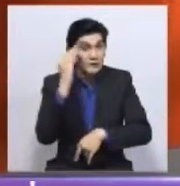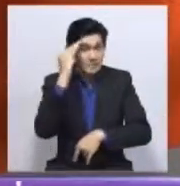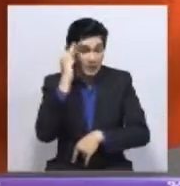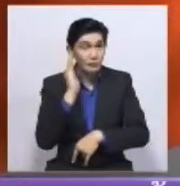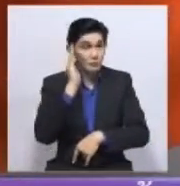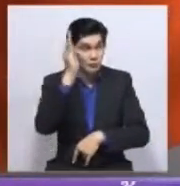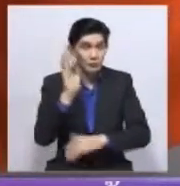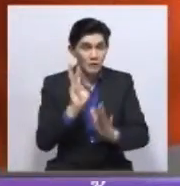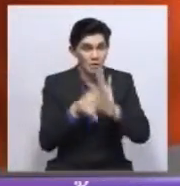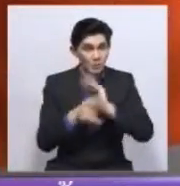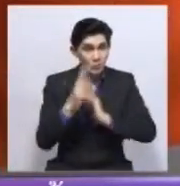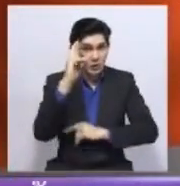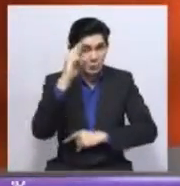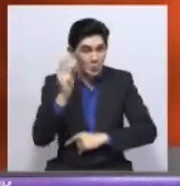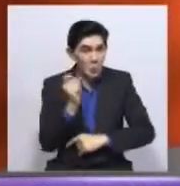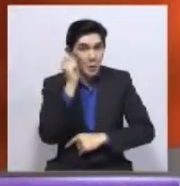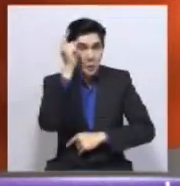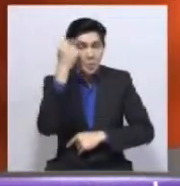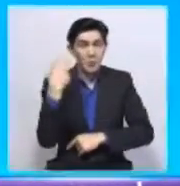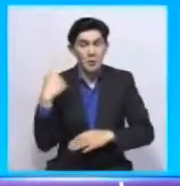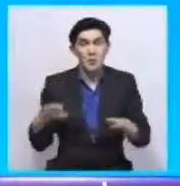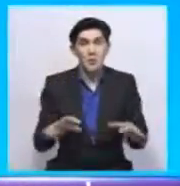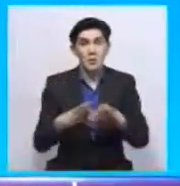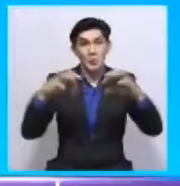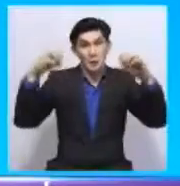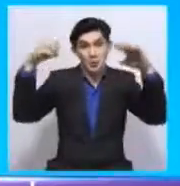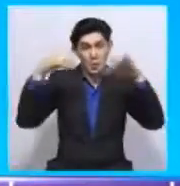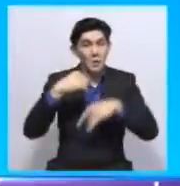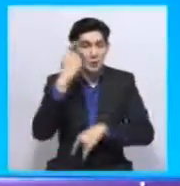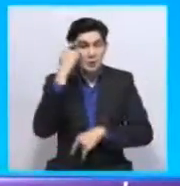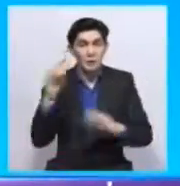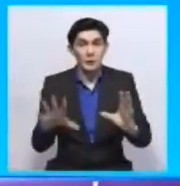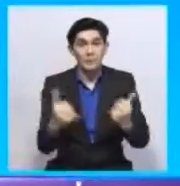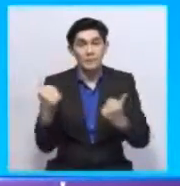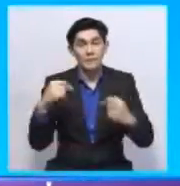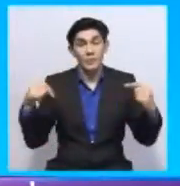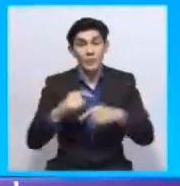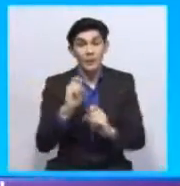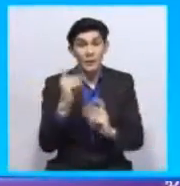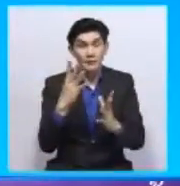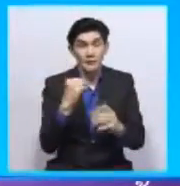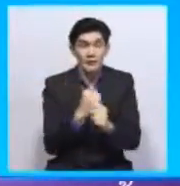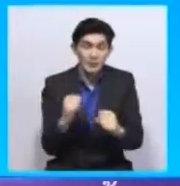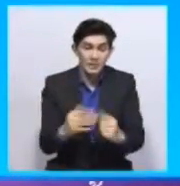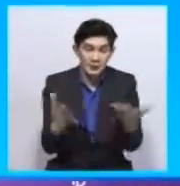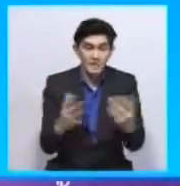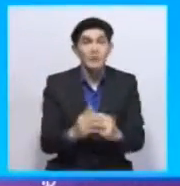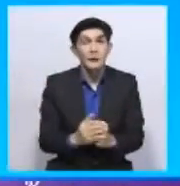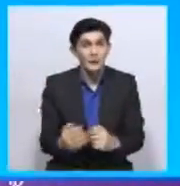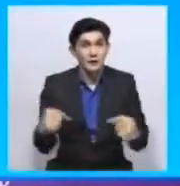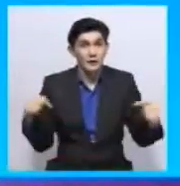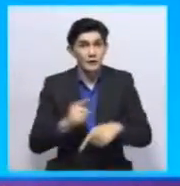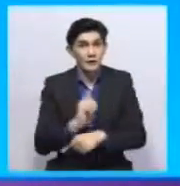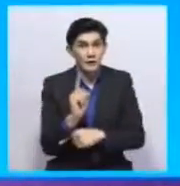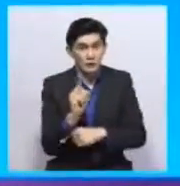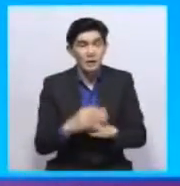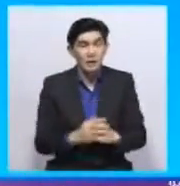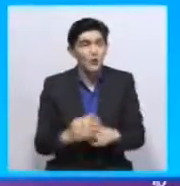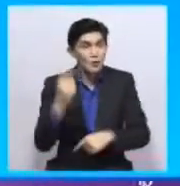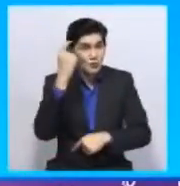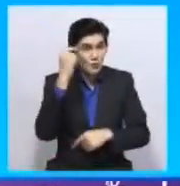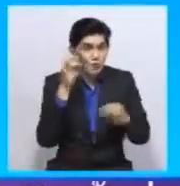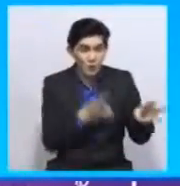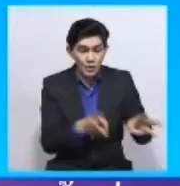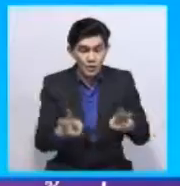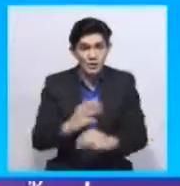ฟ้าให้มีความรู้และความเข้าใจกับการใช้ไฟฟ้านะคะอย่างปลอดภัยและมีประสิทธิภาพรวมทั้งค่ะทราบ